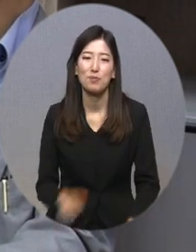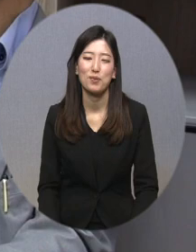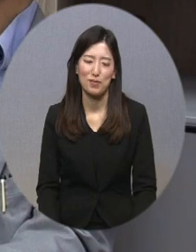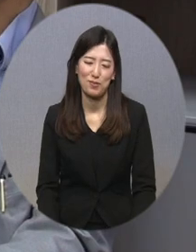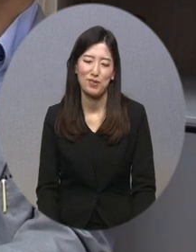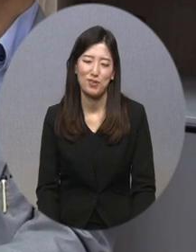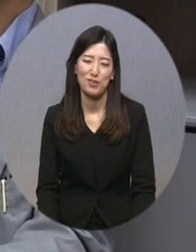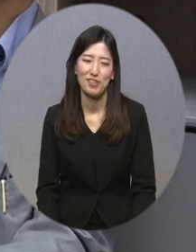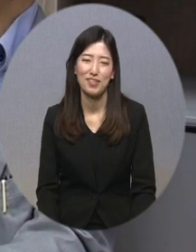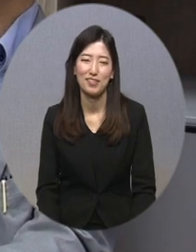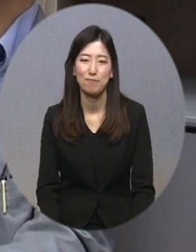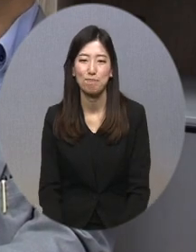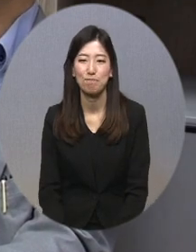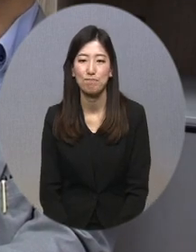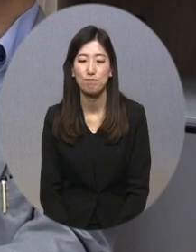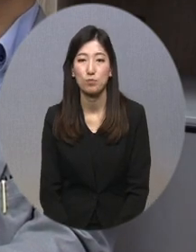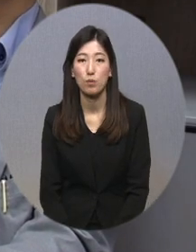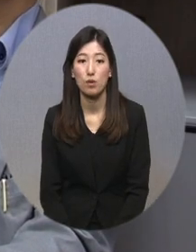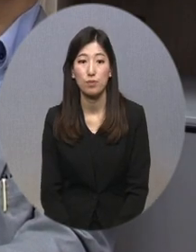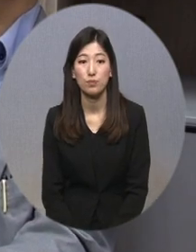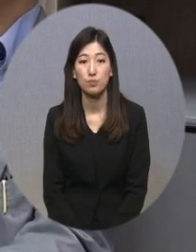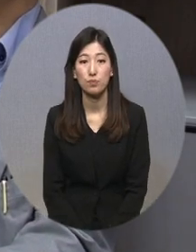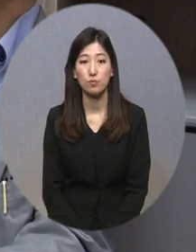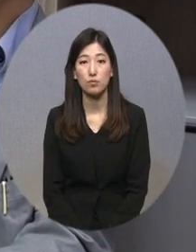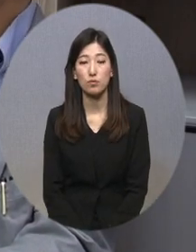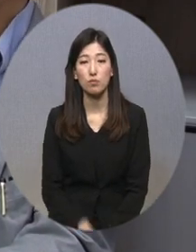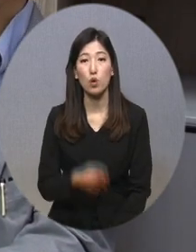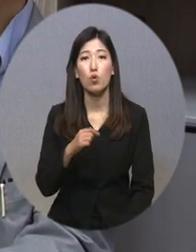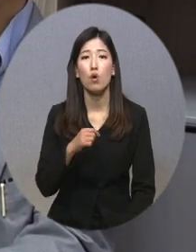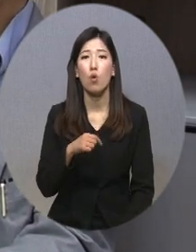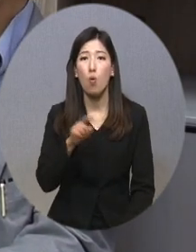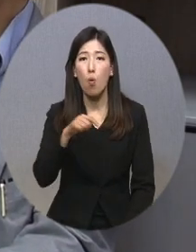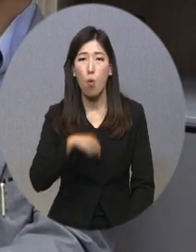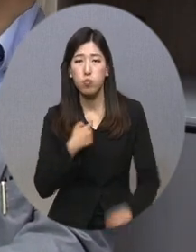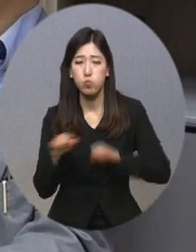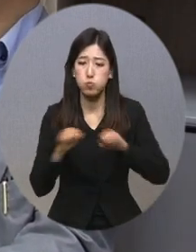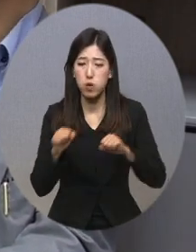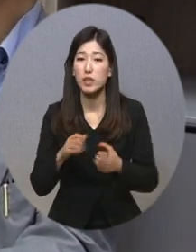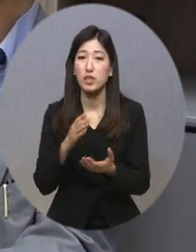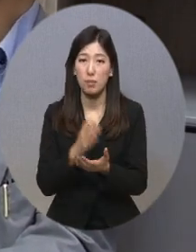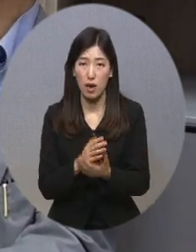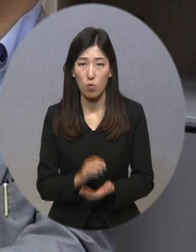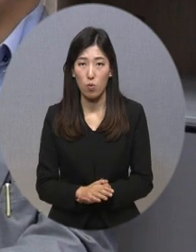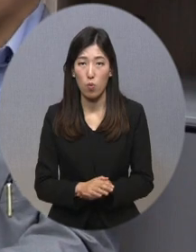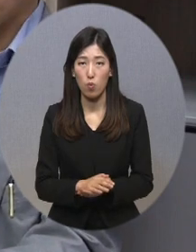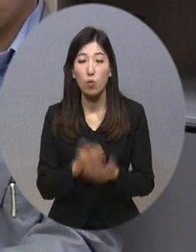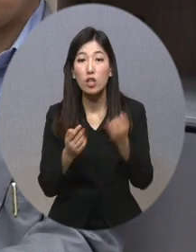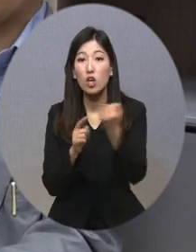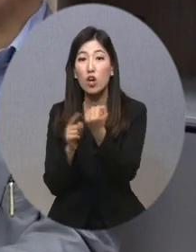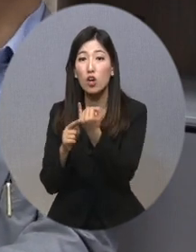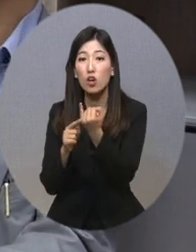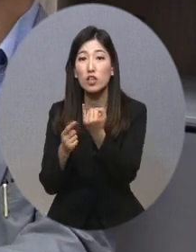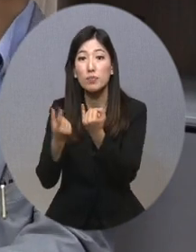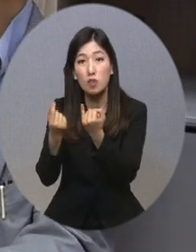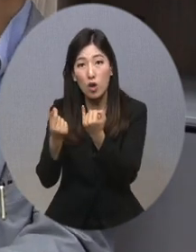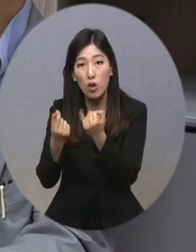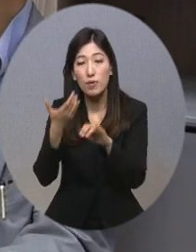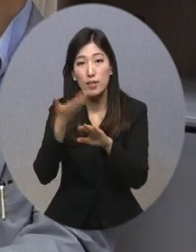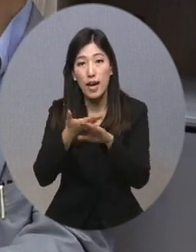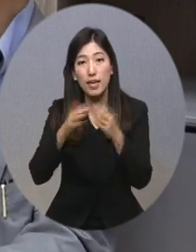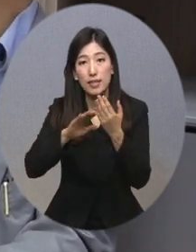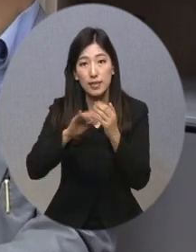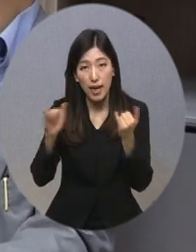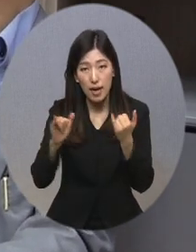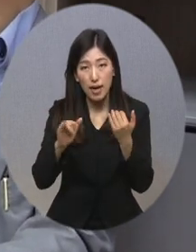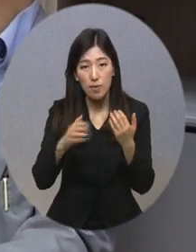좋겠는데 혼자 사는 거 말고 제2의 박영희, 제3의 박영희 이런 분들이 곳곳에서 함께